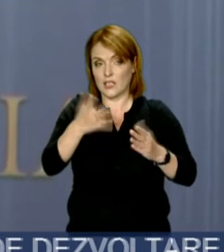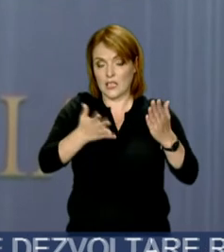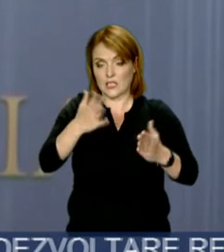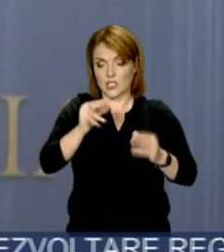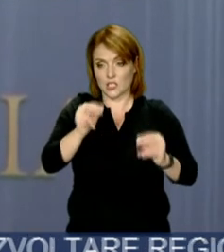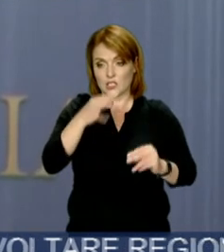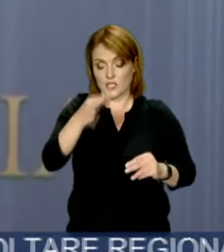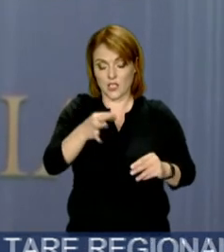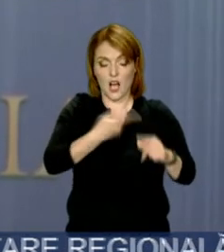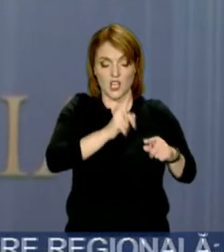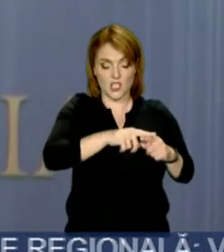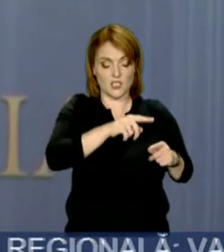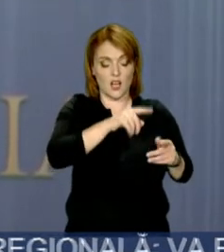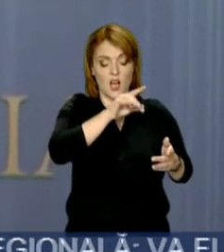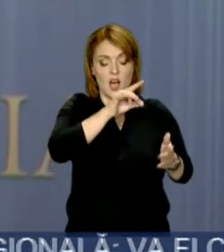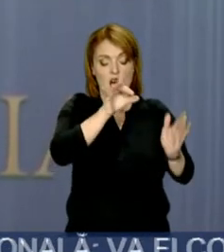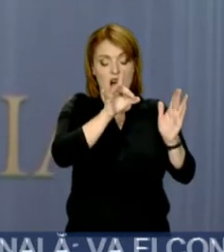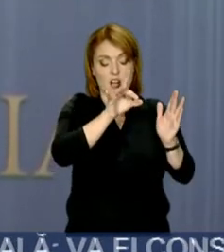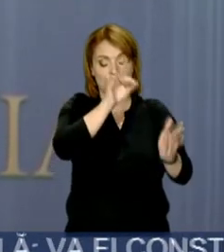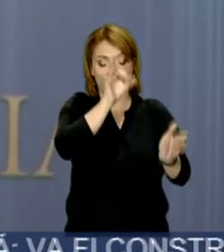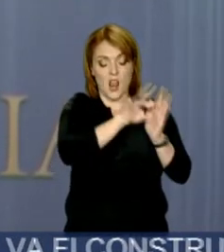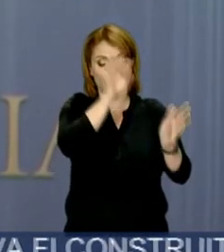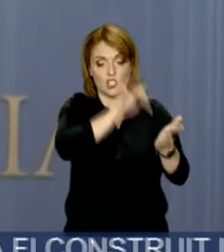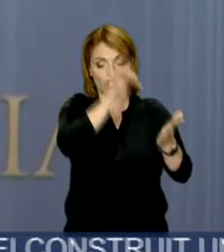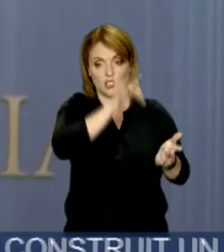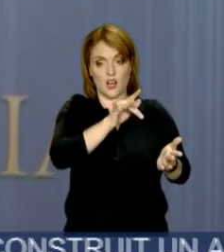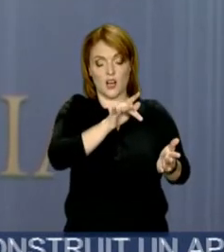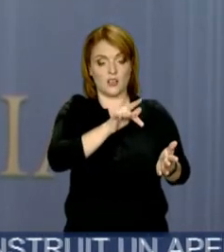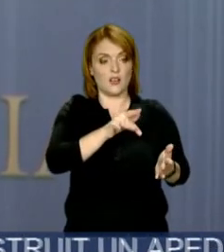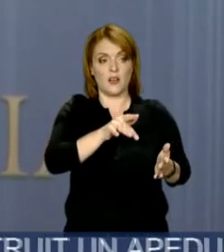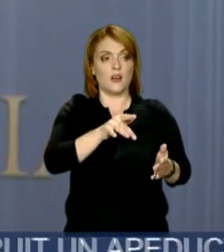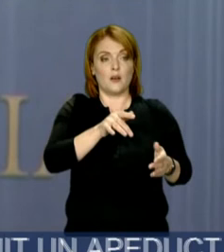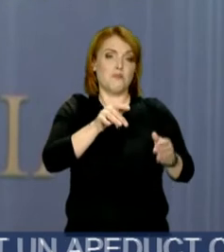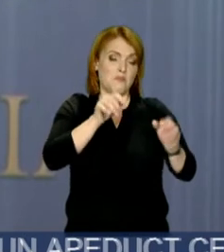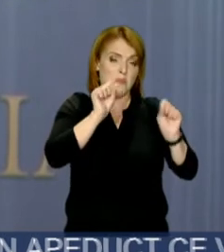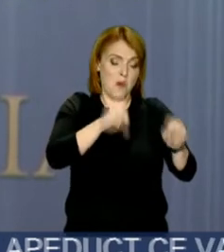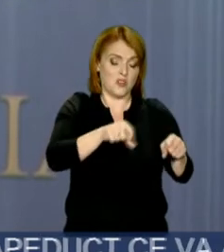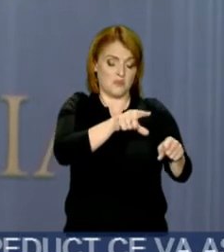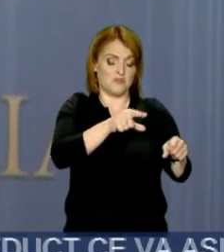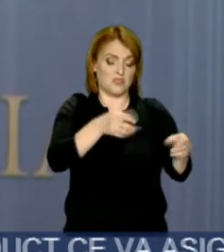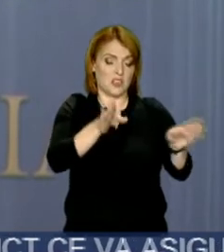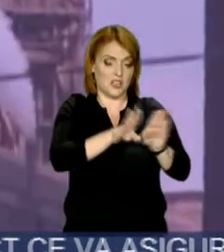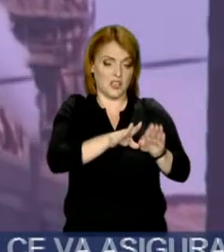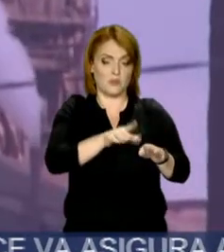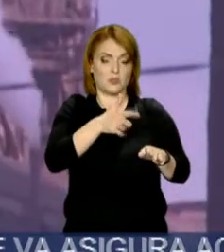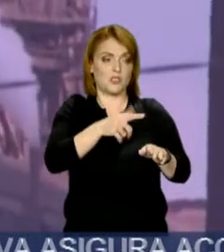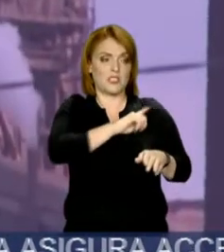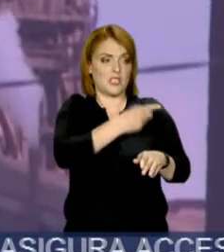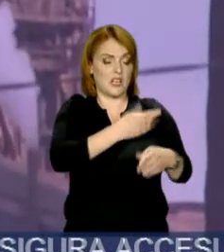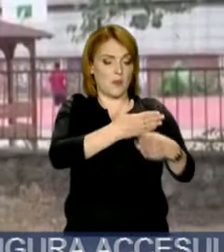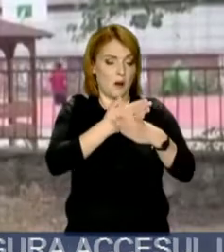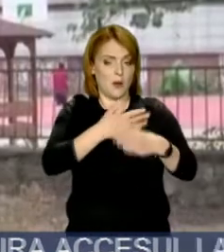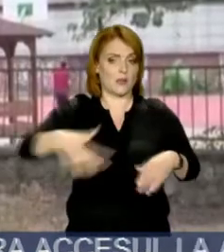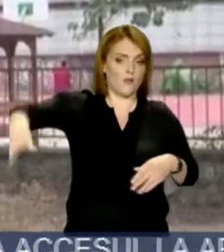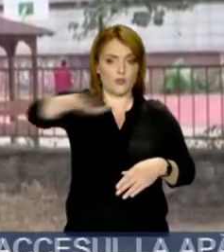al țării. Deci, întreruperea funcționării acesteia nu afectează niciun fel balanța și securitatea energetică. Centralele